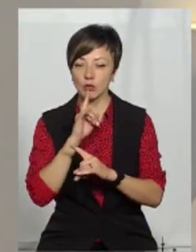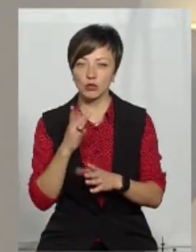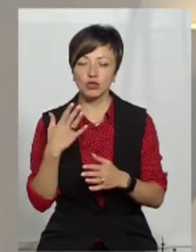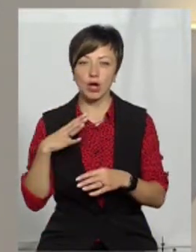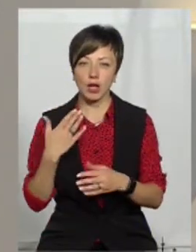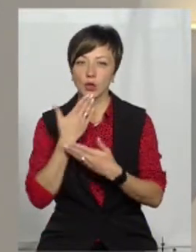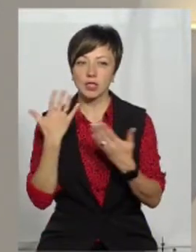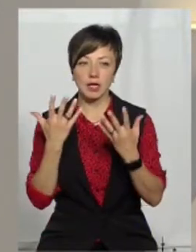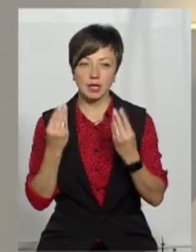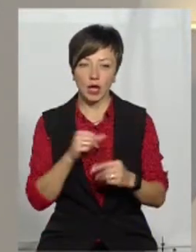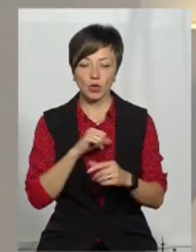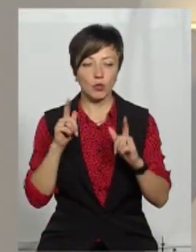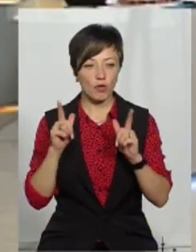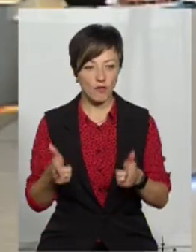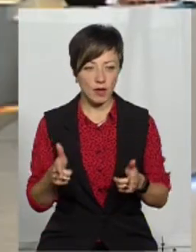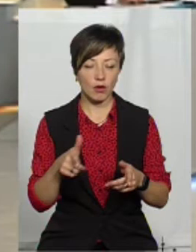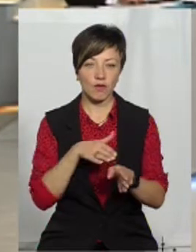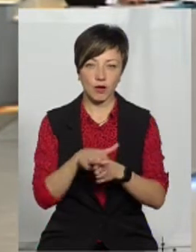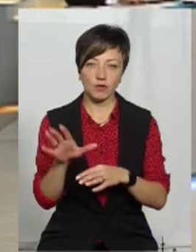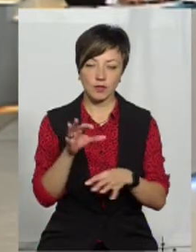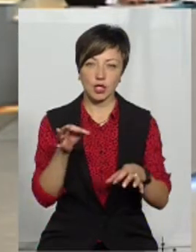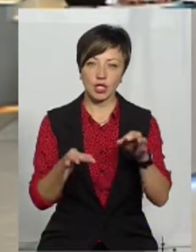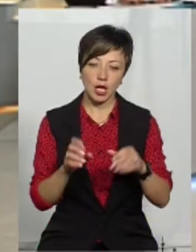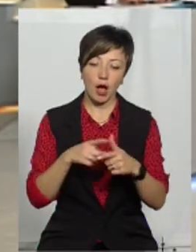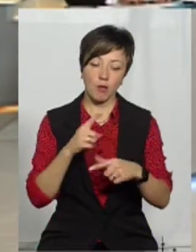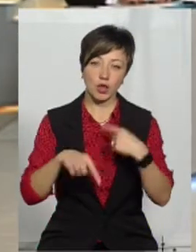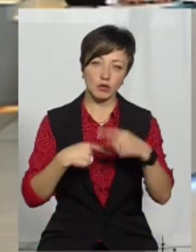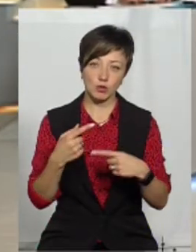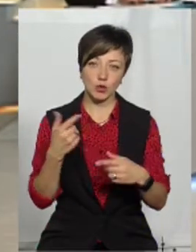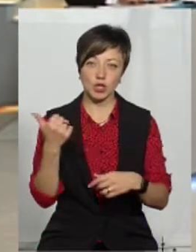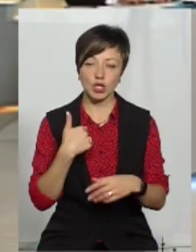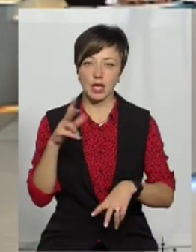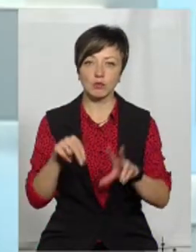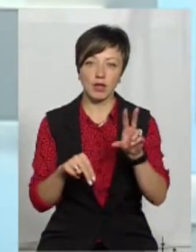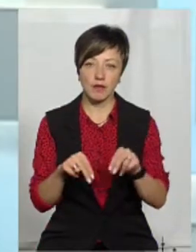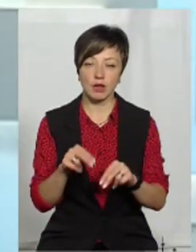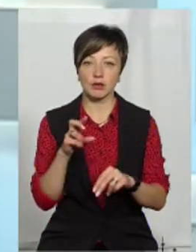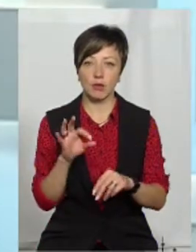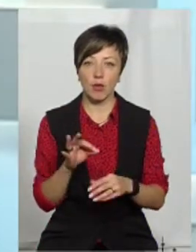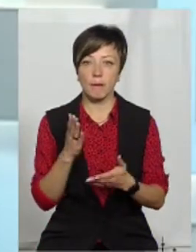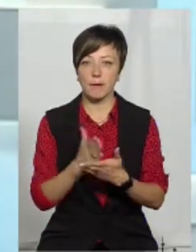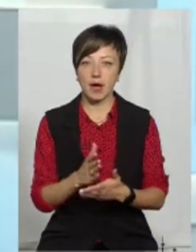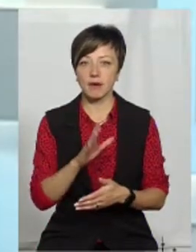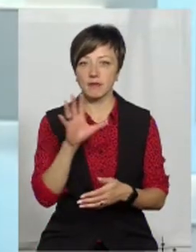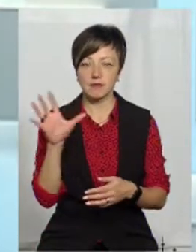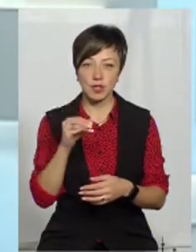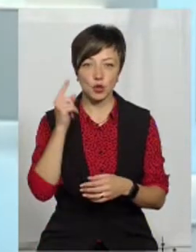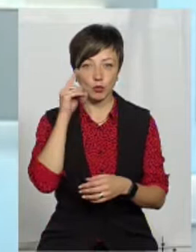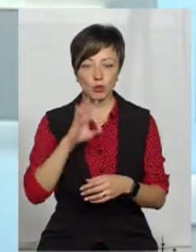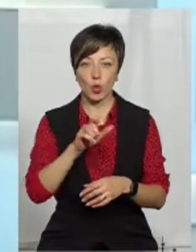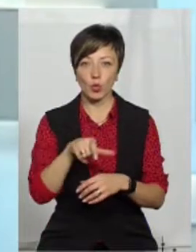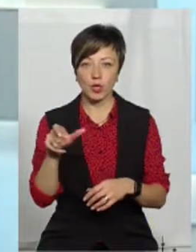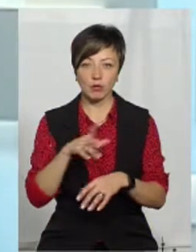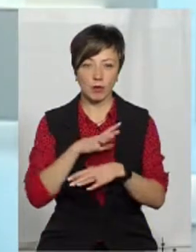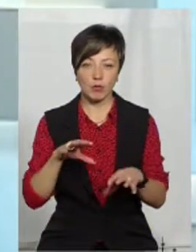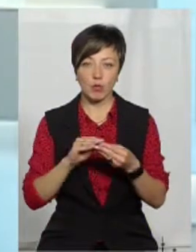а добровільно виконують судове рішення, чи, можливо, наступного тижня, сподіваюся, тому що ми маємо всі думати про людей, і щоб не